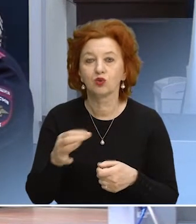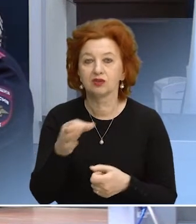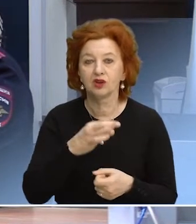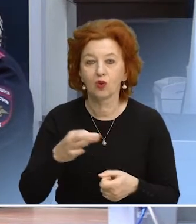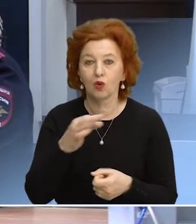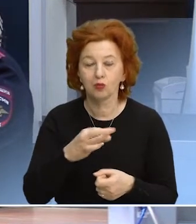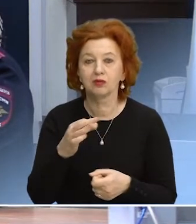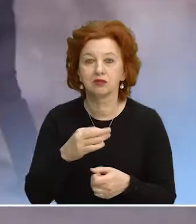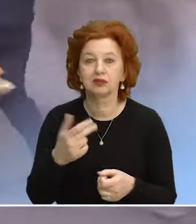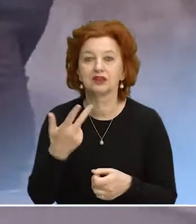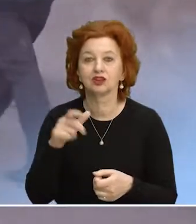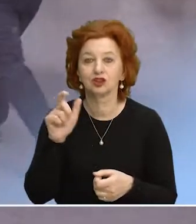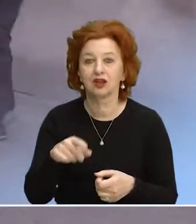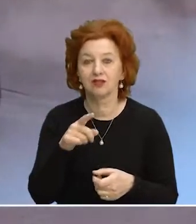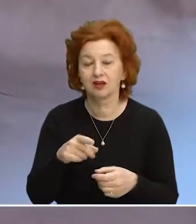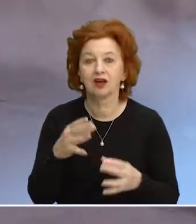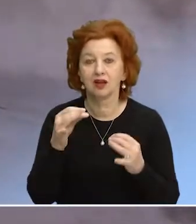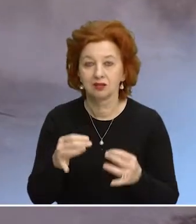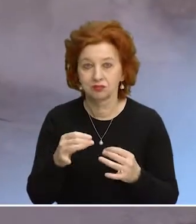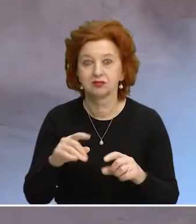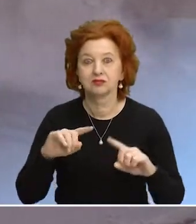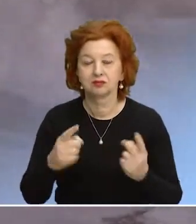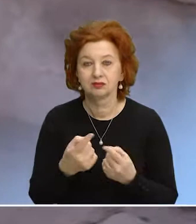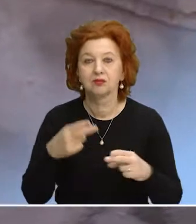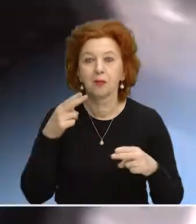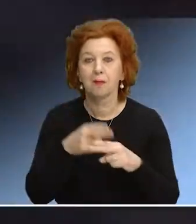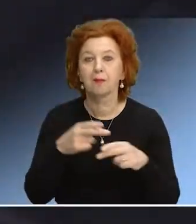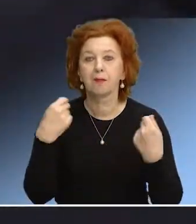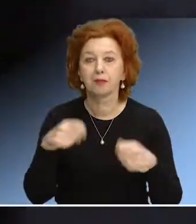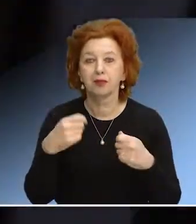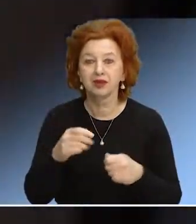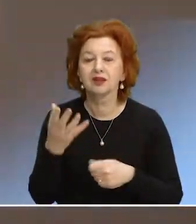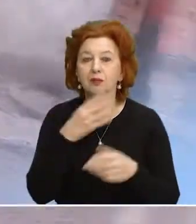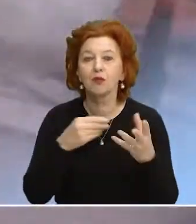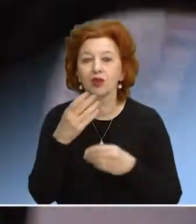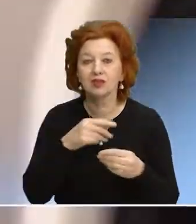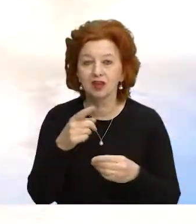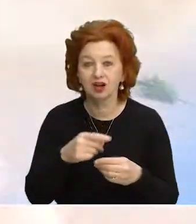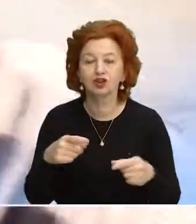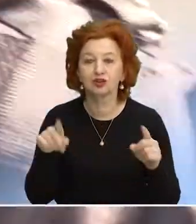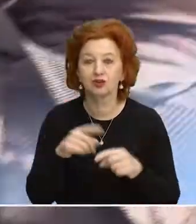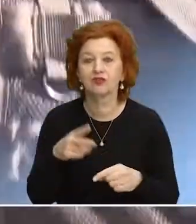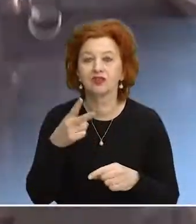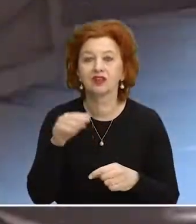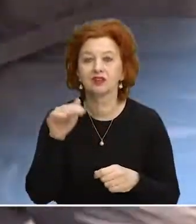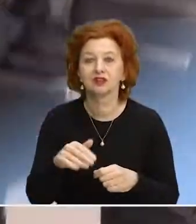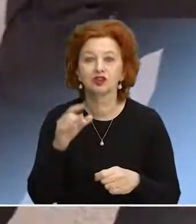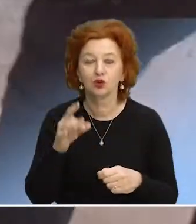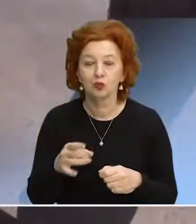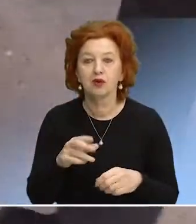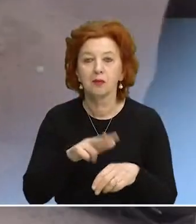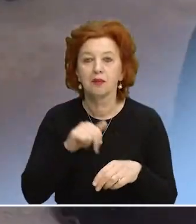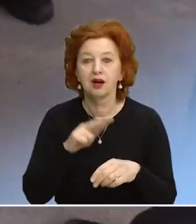по Ростовской области при силовой поддержке сотрудников Росгвардии пресечен сбыт поддельных банкнот номиналом 5 и 2000